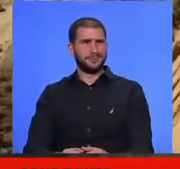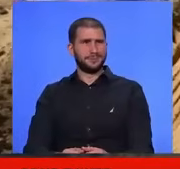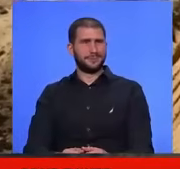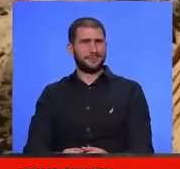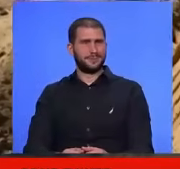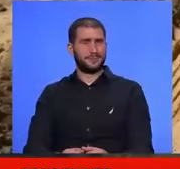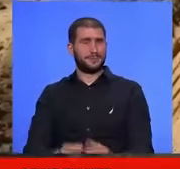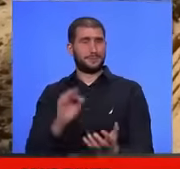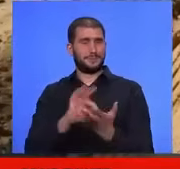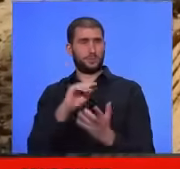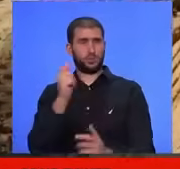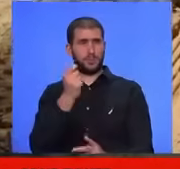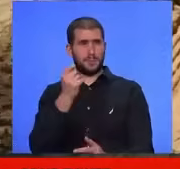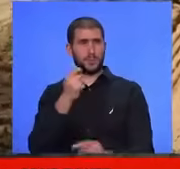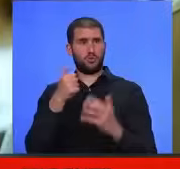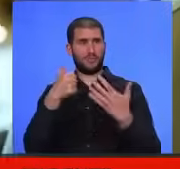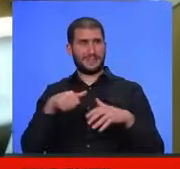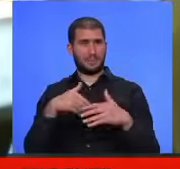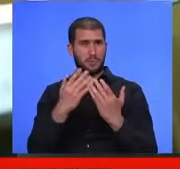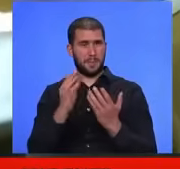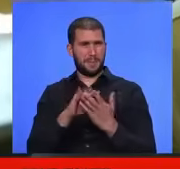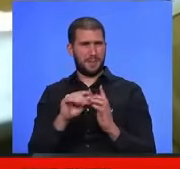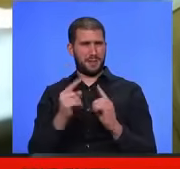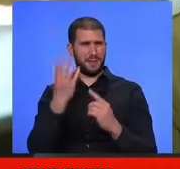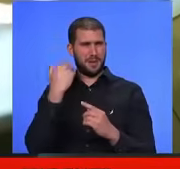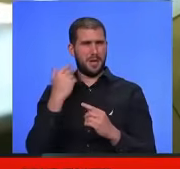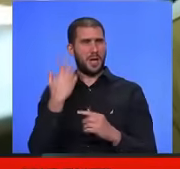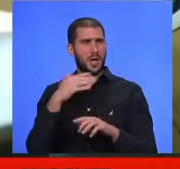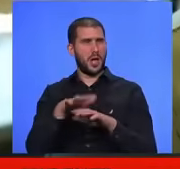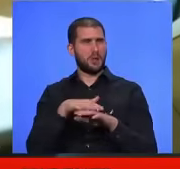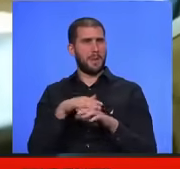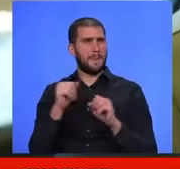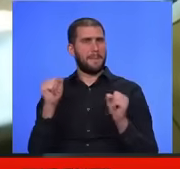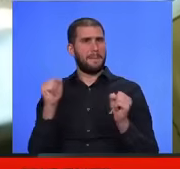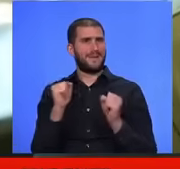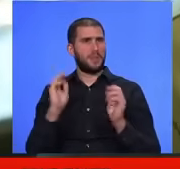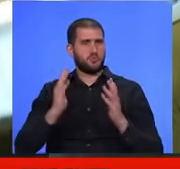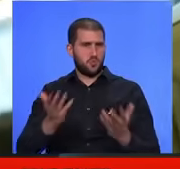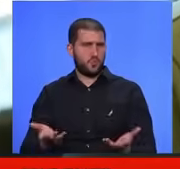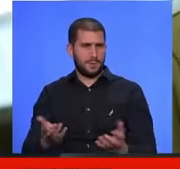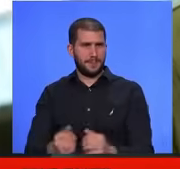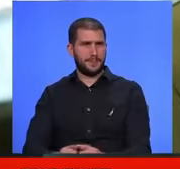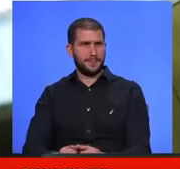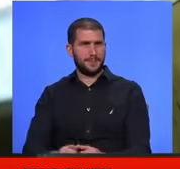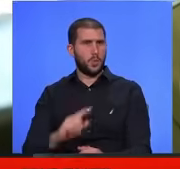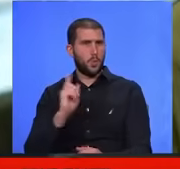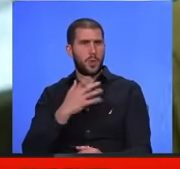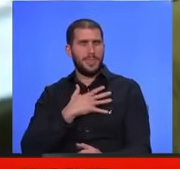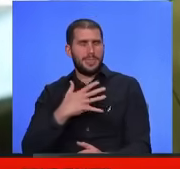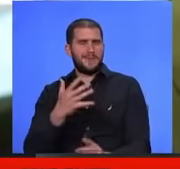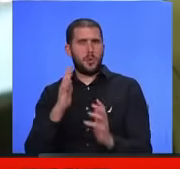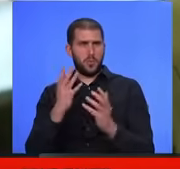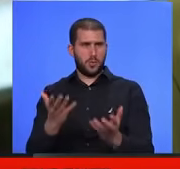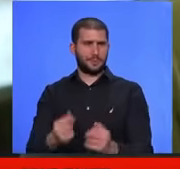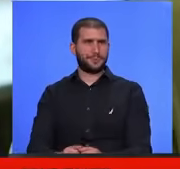ในวันเสาร์วันที่เกิดเหตุ6:30ฉันรู้สึกตกใจมากและทุกคนก็หวาดกลัว